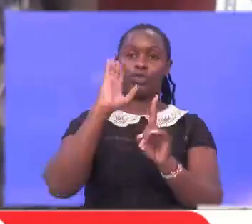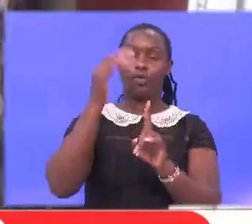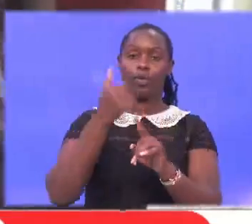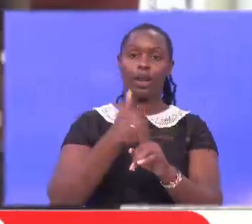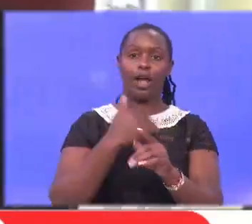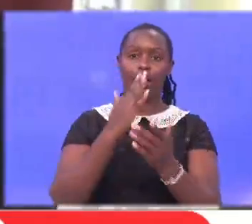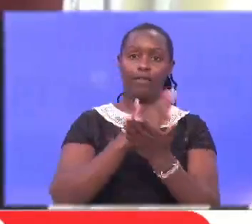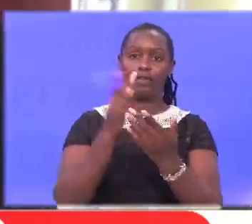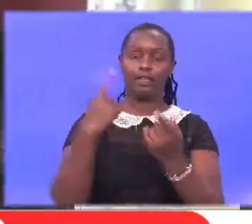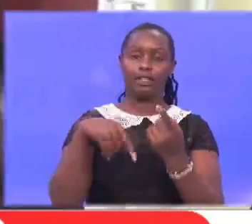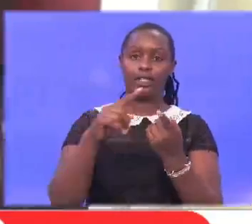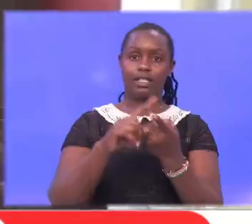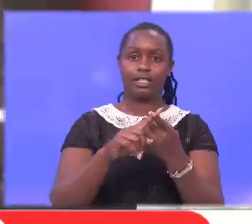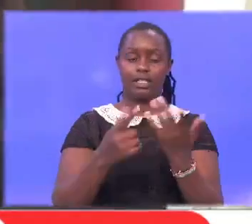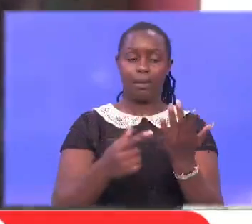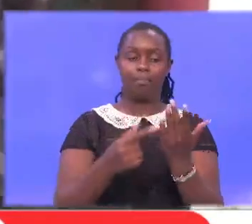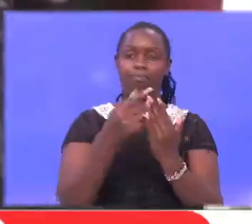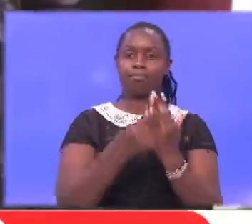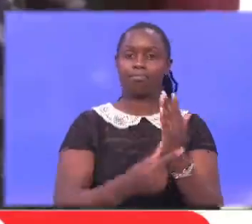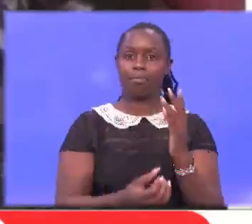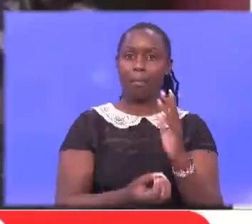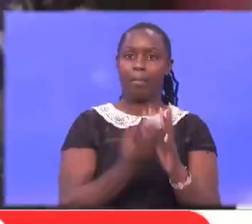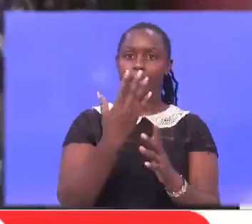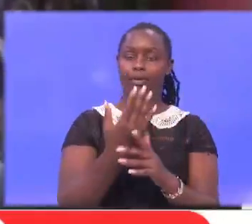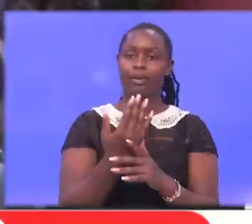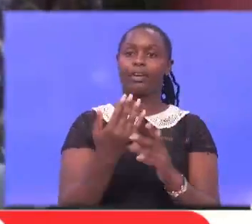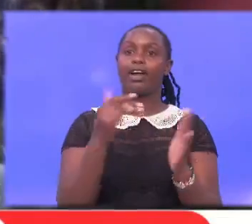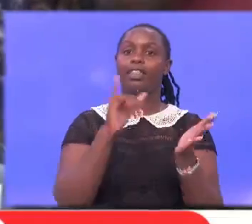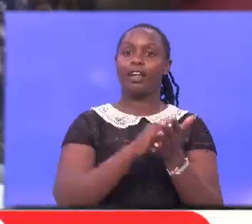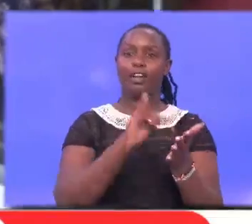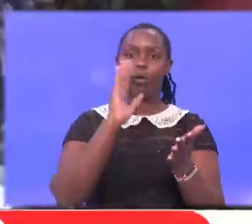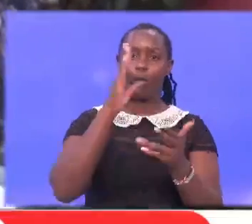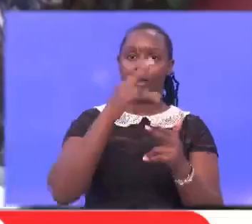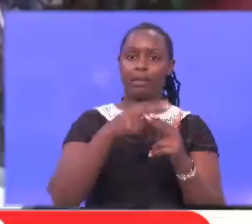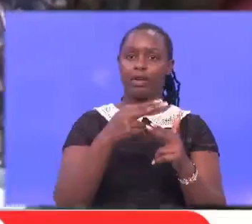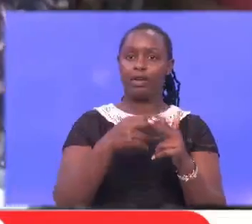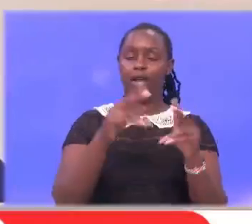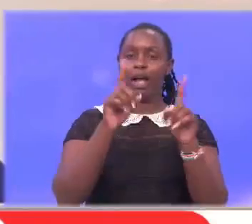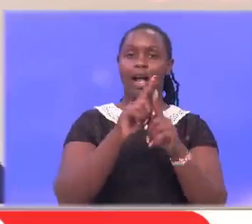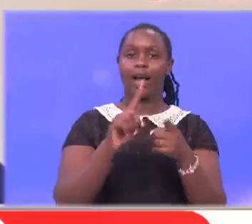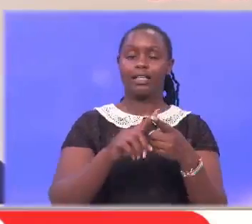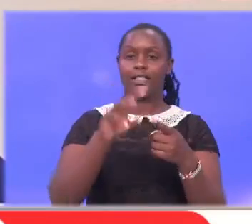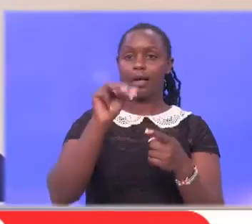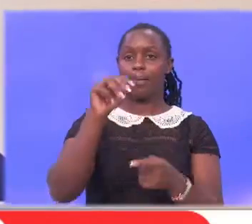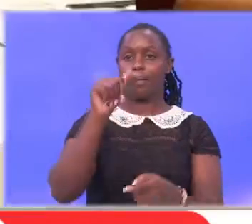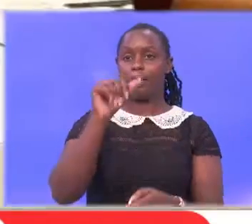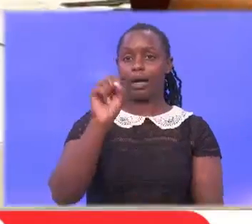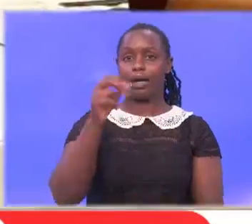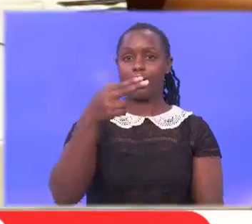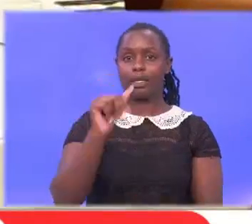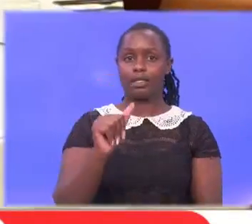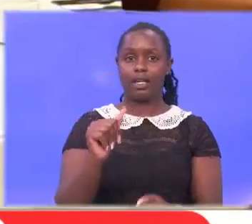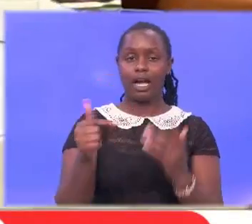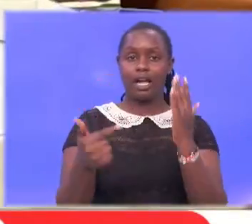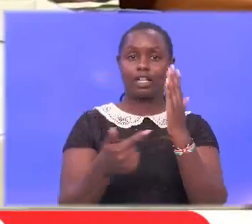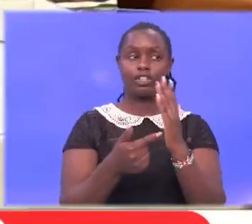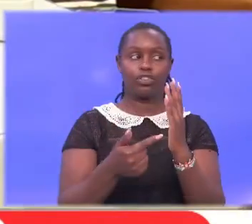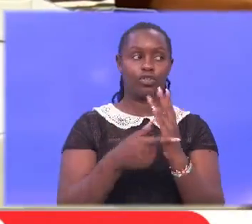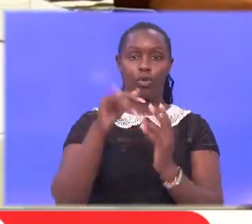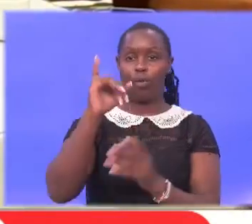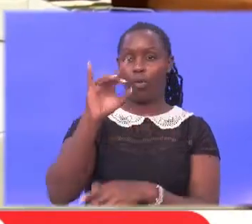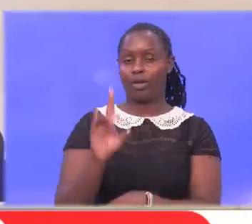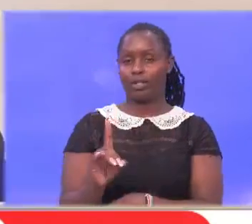mkono uundaji wa kitambulisho pepe kitakachojulikana kama Maisha Digital ID. The current ID, as we said